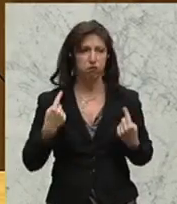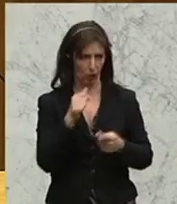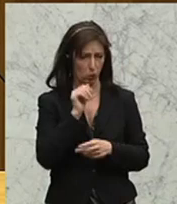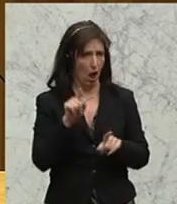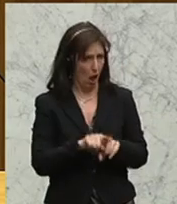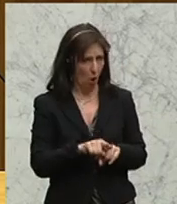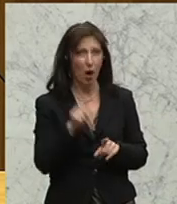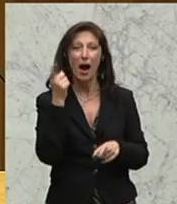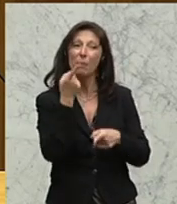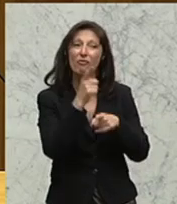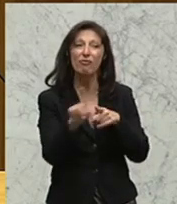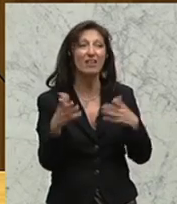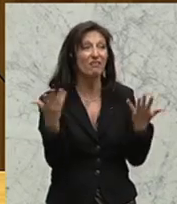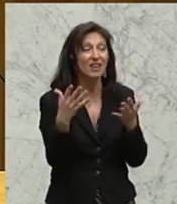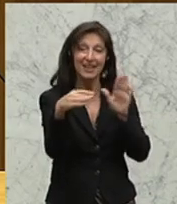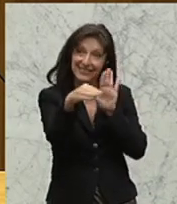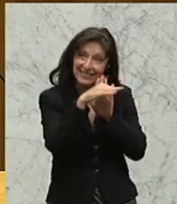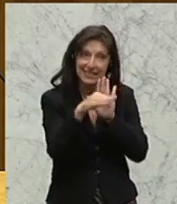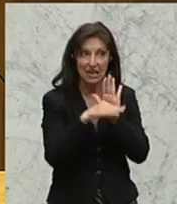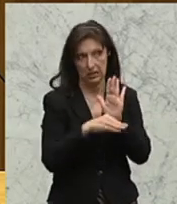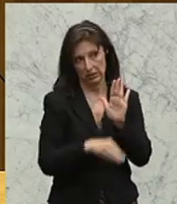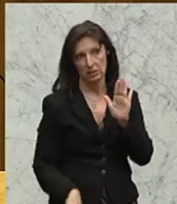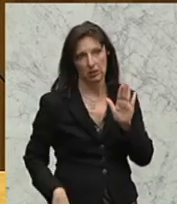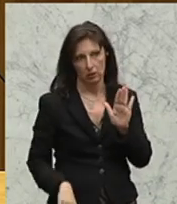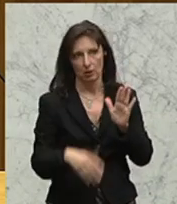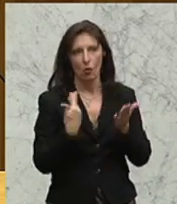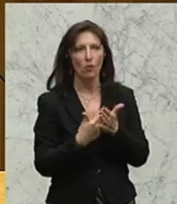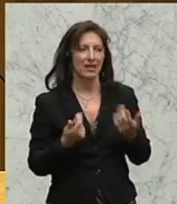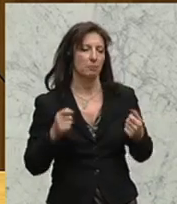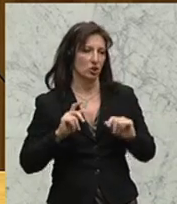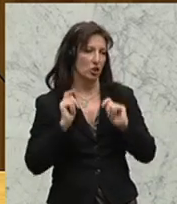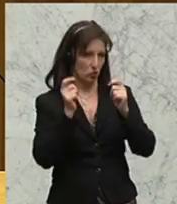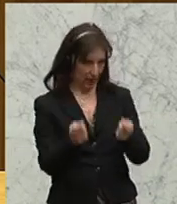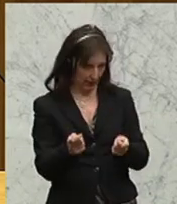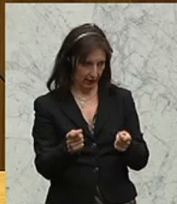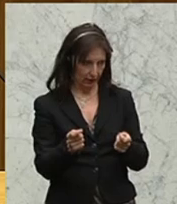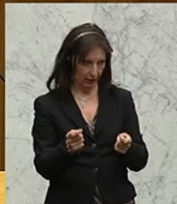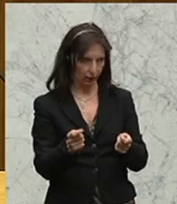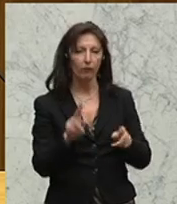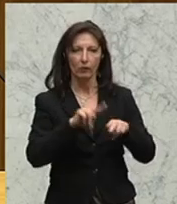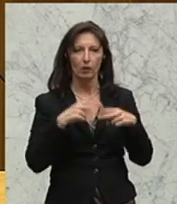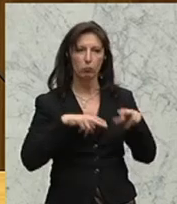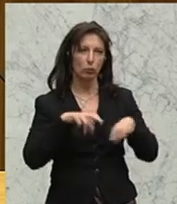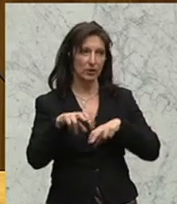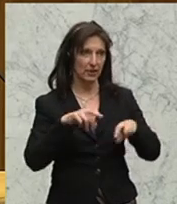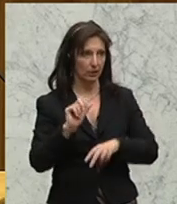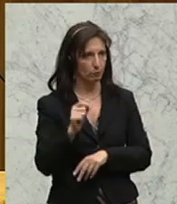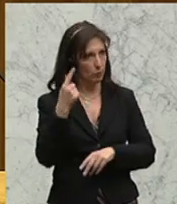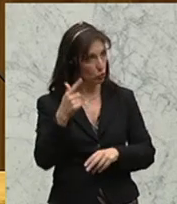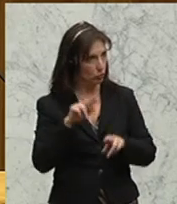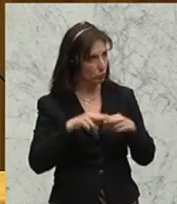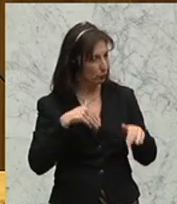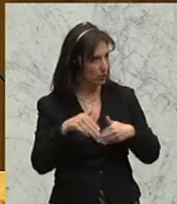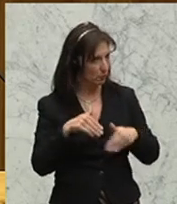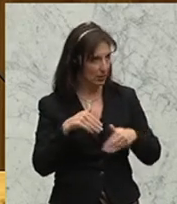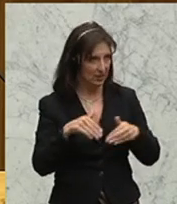eben fehlt, sind logistische Maßnahmen, und dazu bringe ich den Entschließungsantrag ein. Die Bundesregierung, insbesondere der